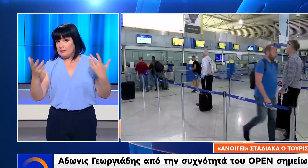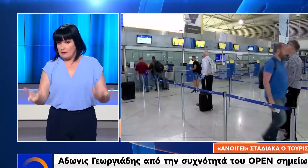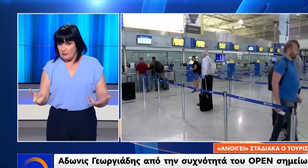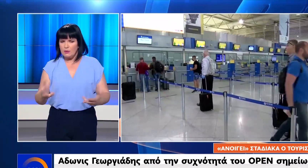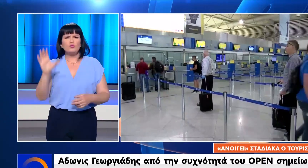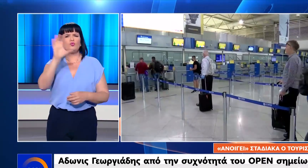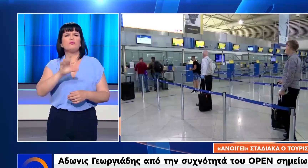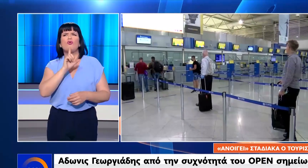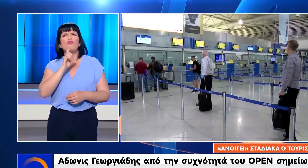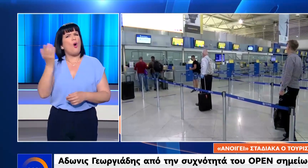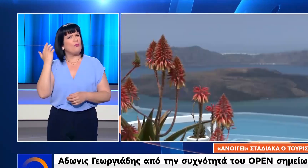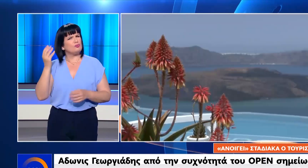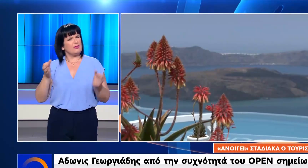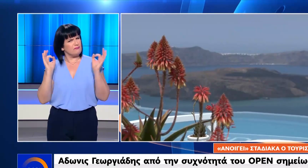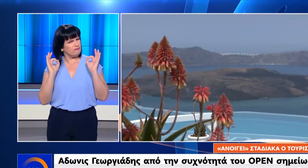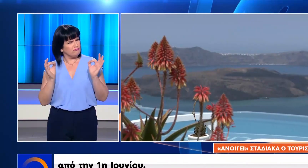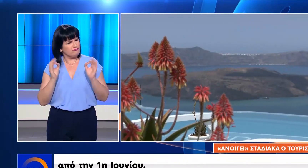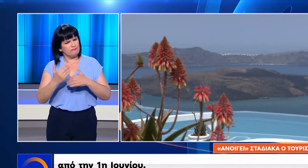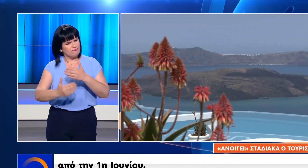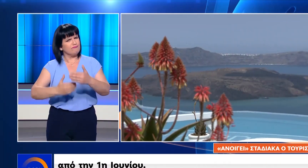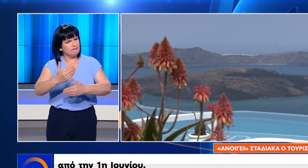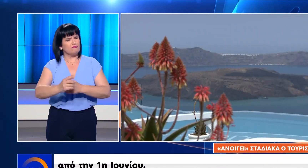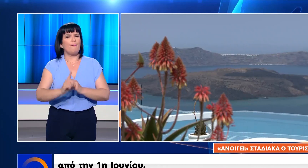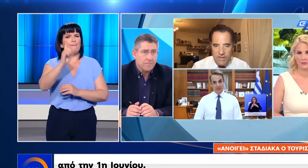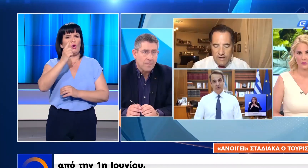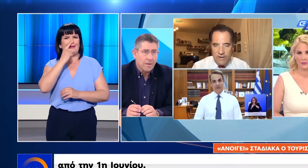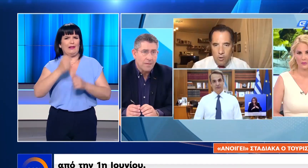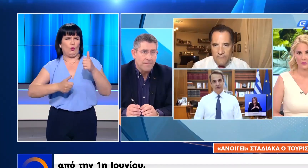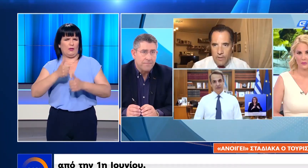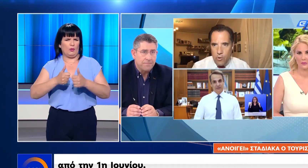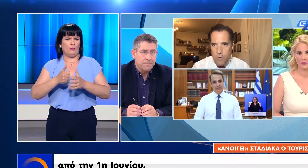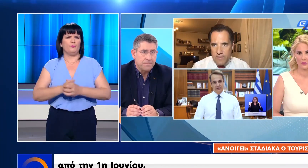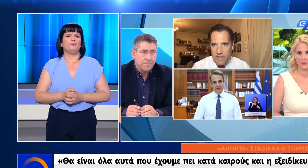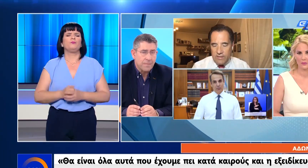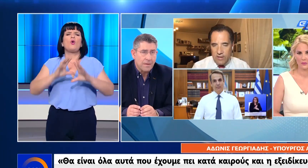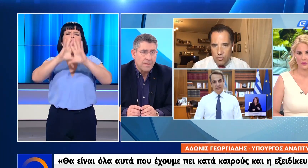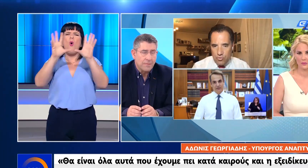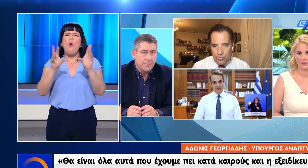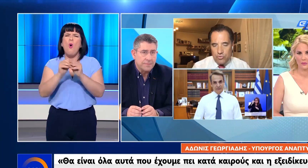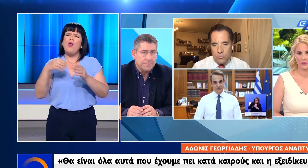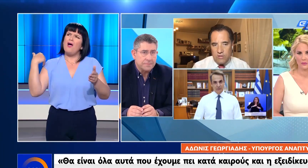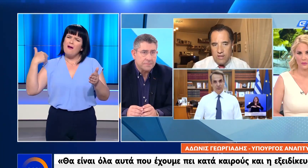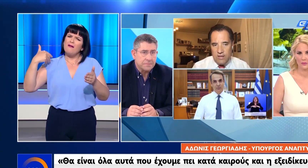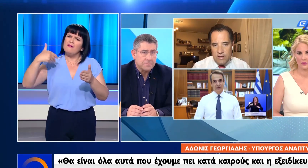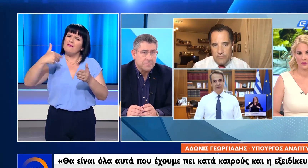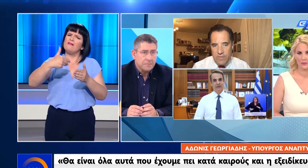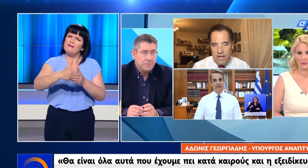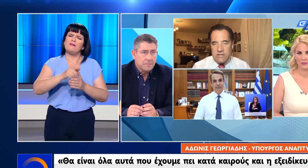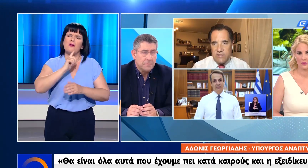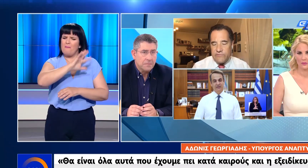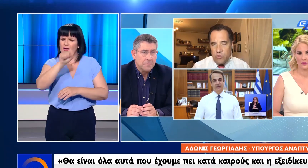πως ο τουρισμός θα επανέλθει εντός κανονικότητας σταδιακά από την 1η Ιουνίου. Θα είναι όλα αυτά που έχουμε πει κατά καιρούς και